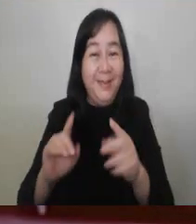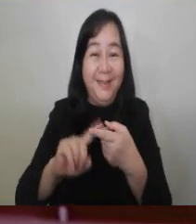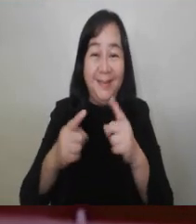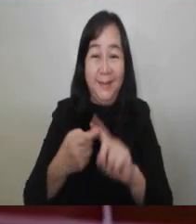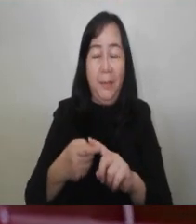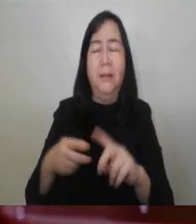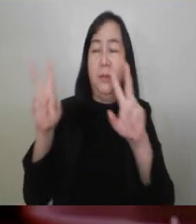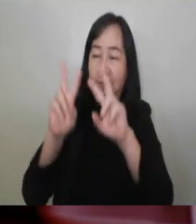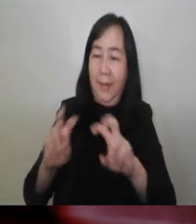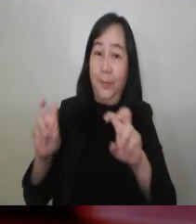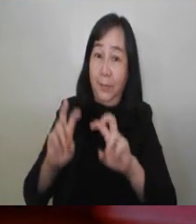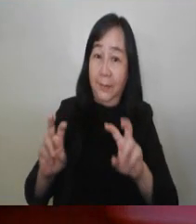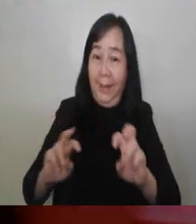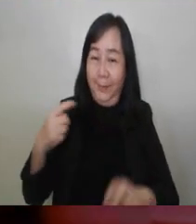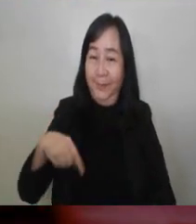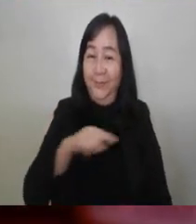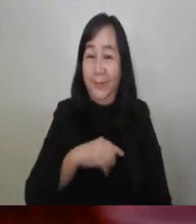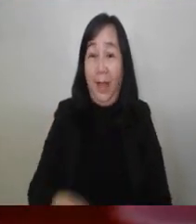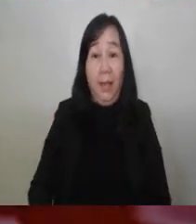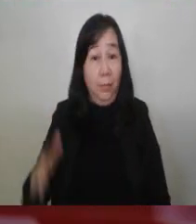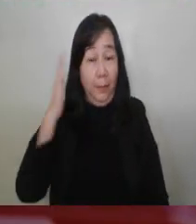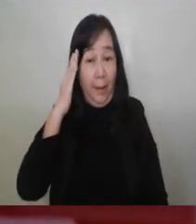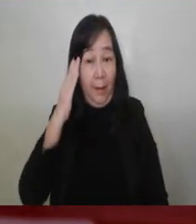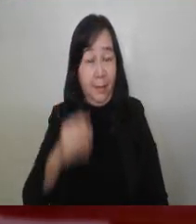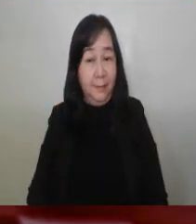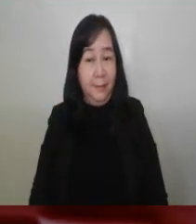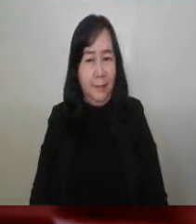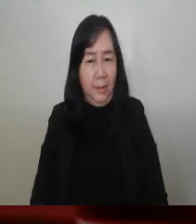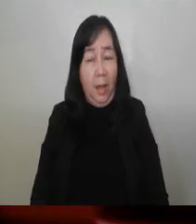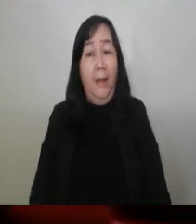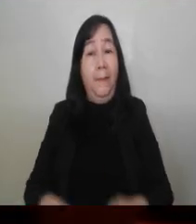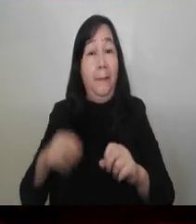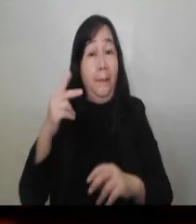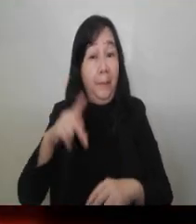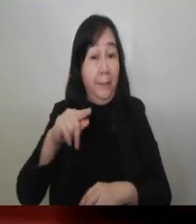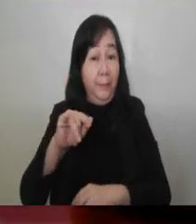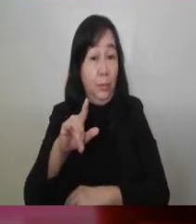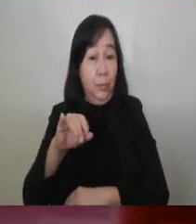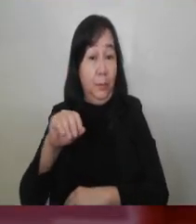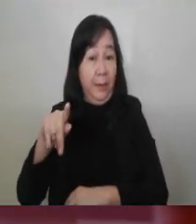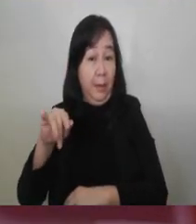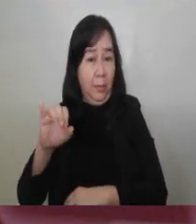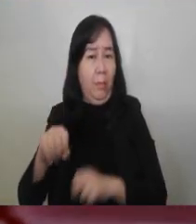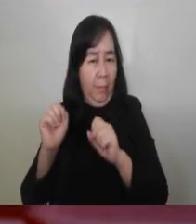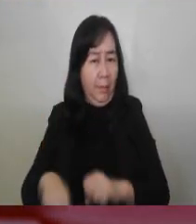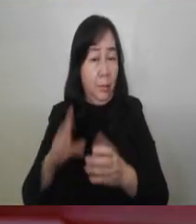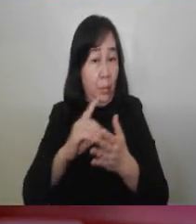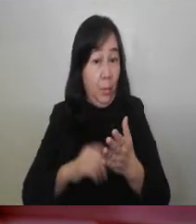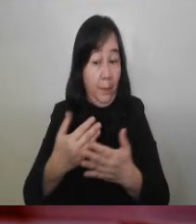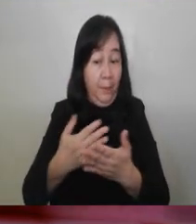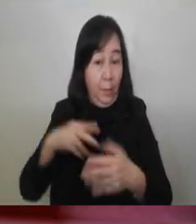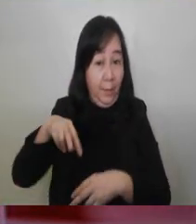Teka muna mga kapatid, magnilay muna tayo. Alam mo ba na nakakapag-drawing na si Pablo Picasso bago pa